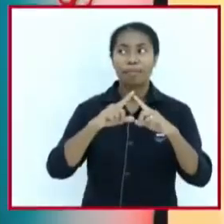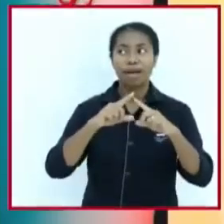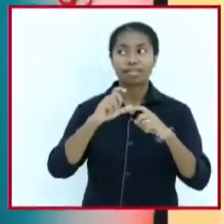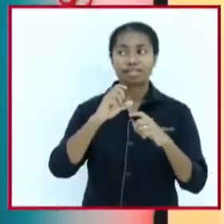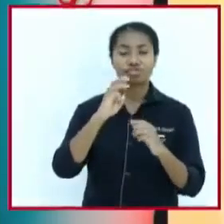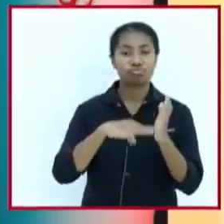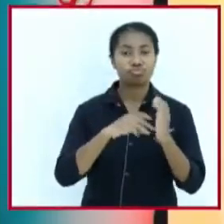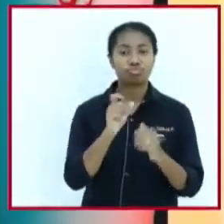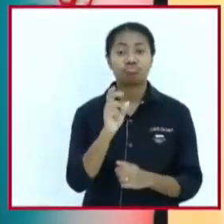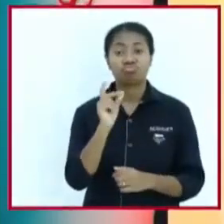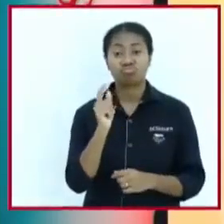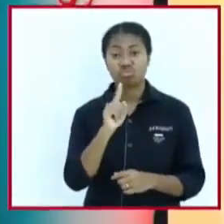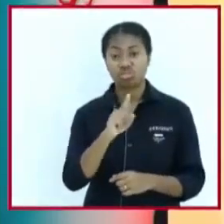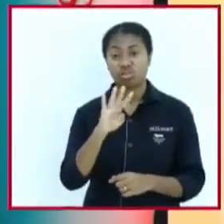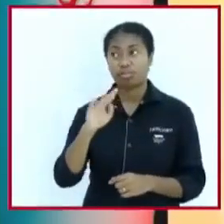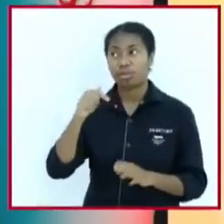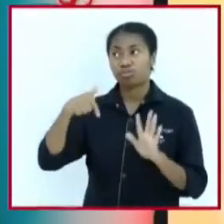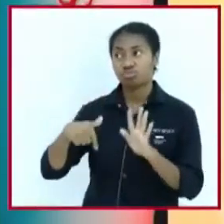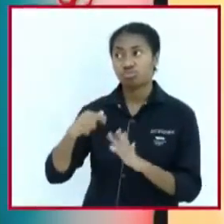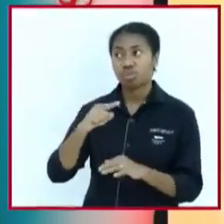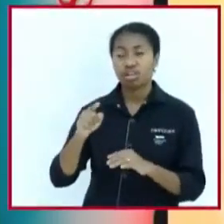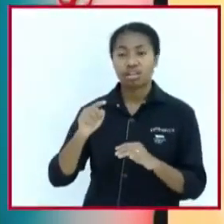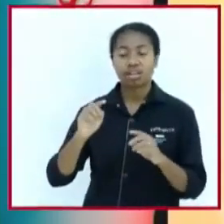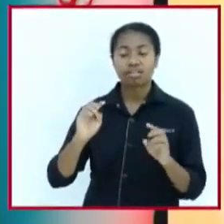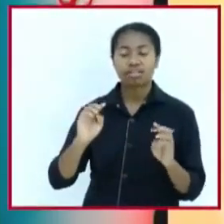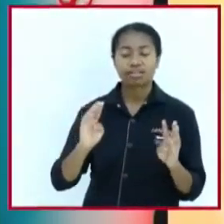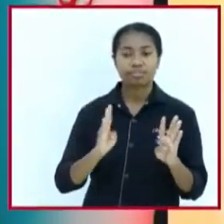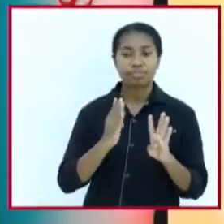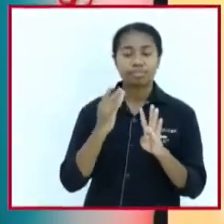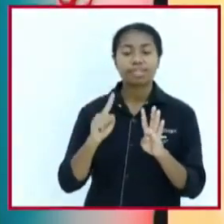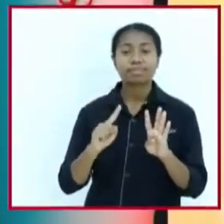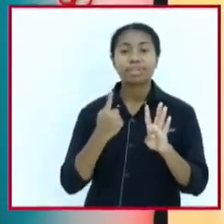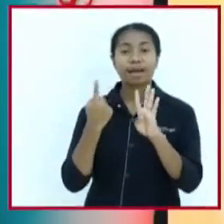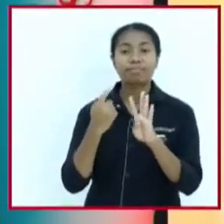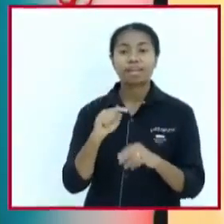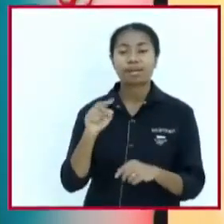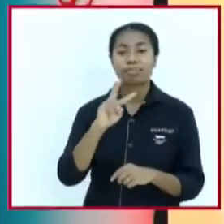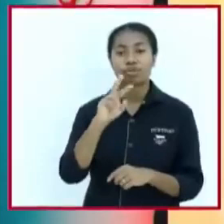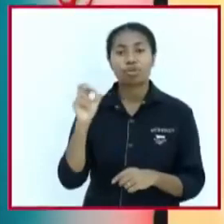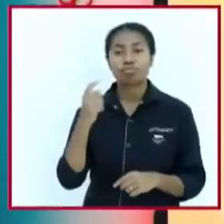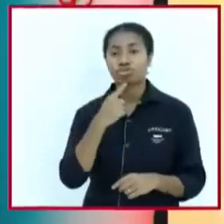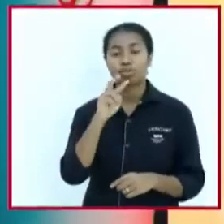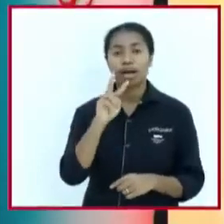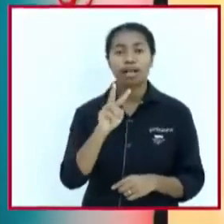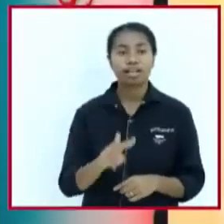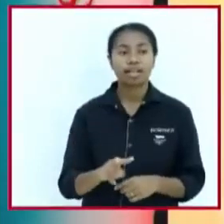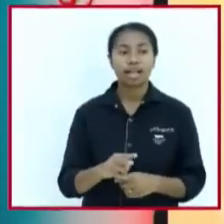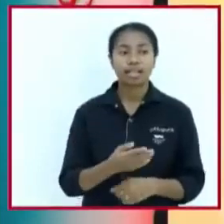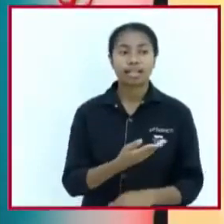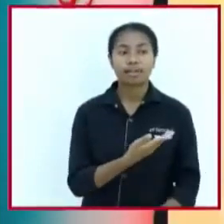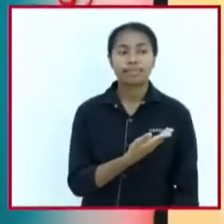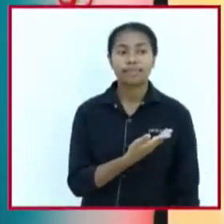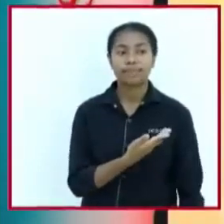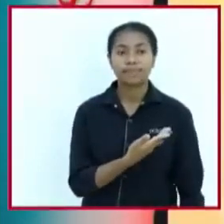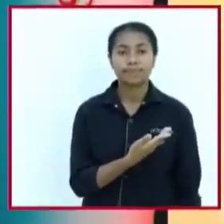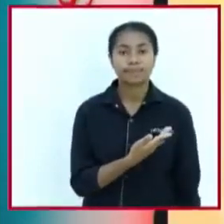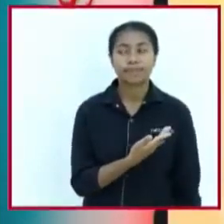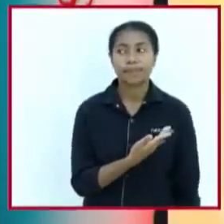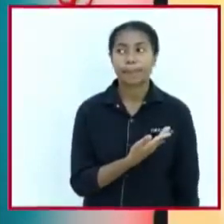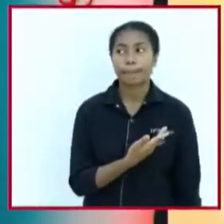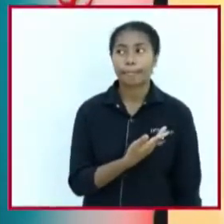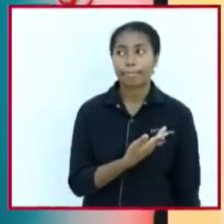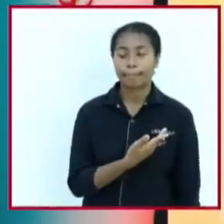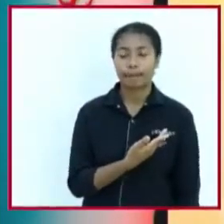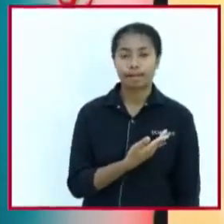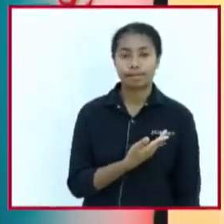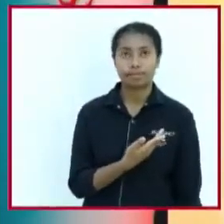firman Nya kemari aku ketetapan-ketetapan hukum hukumnya kepada Israel ke-20 Diab tidak berbuat demikian